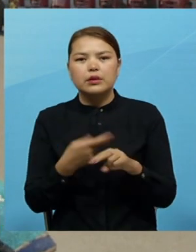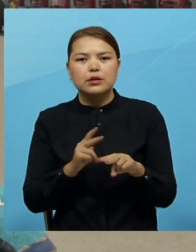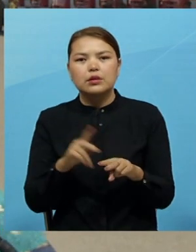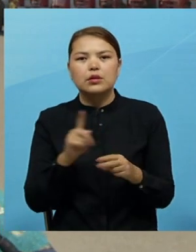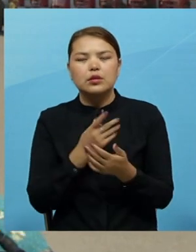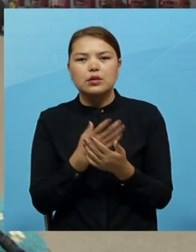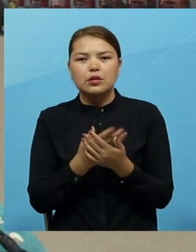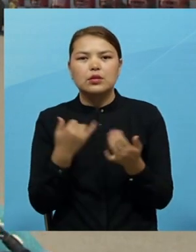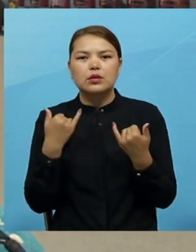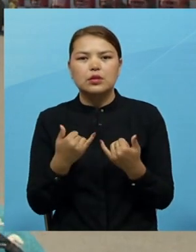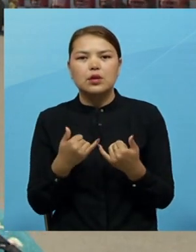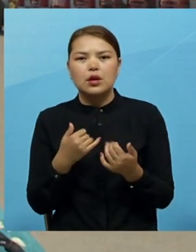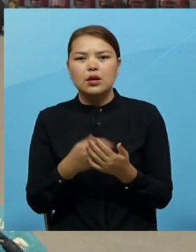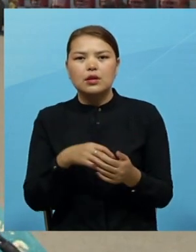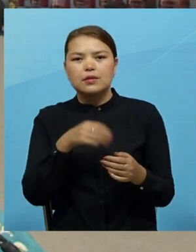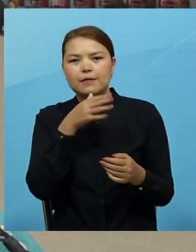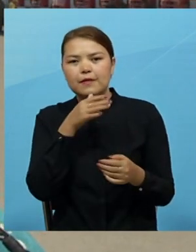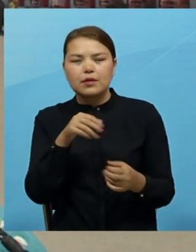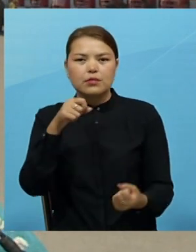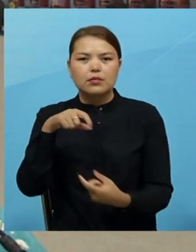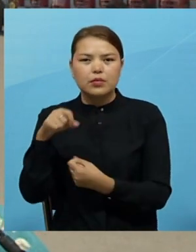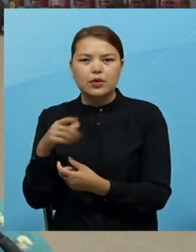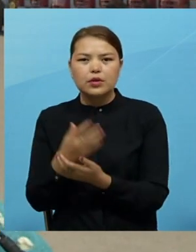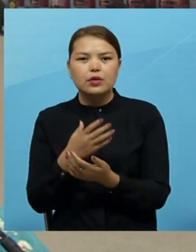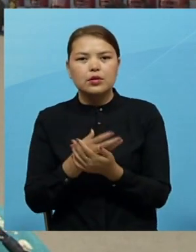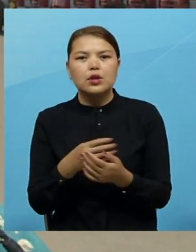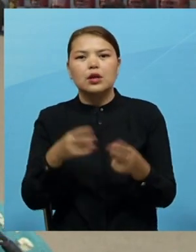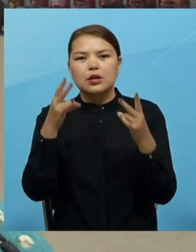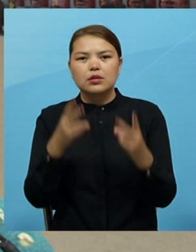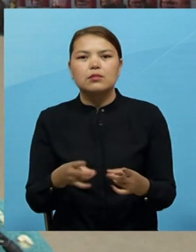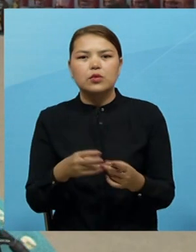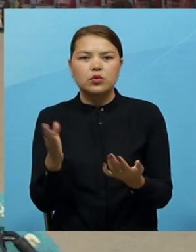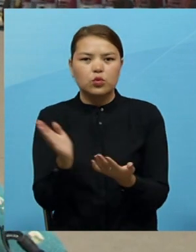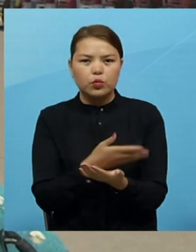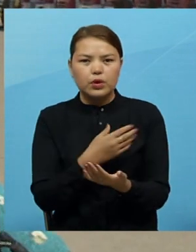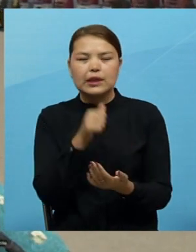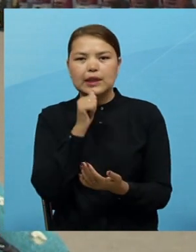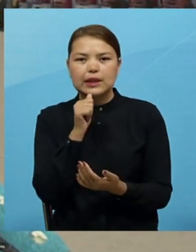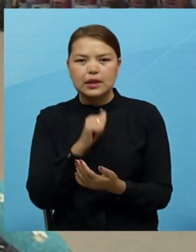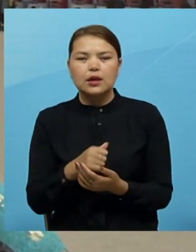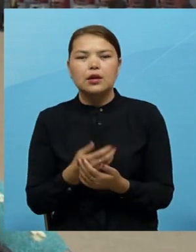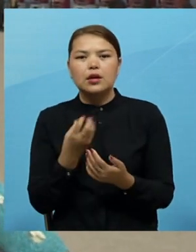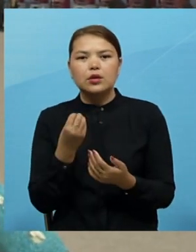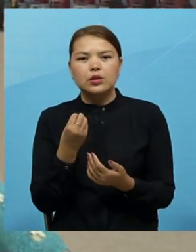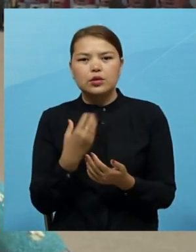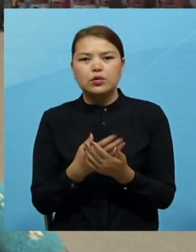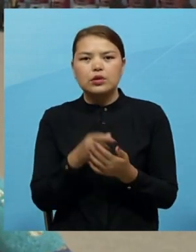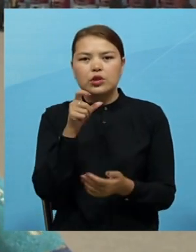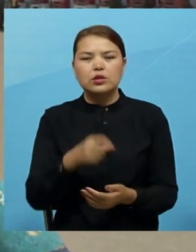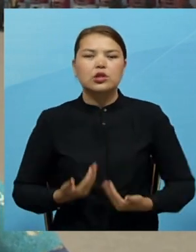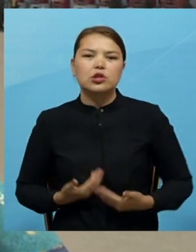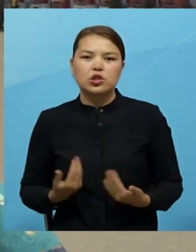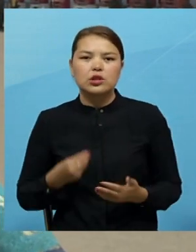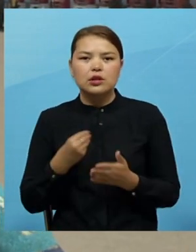алынғанда тиісті уақытылы төтенше жағдайды жою мүмкіндік береді,